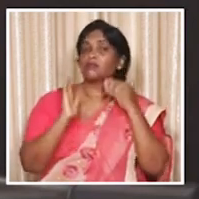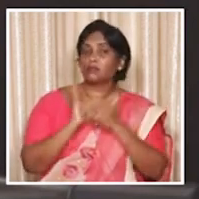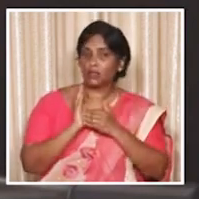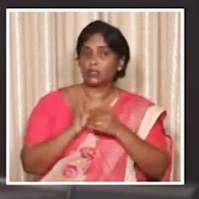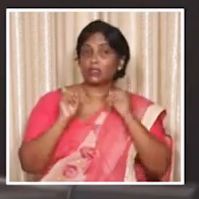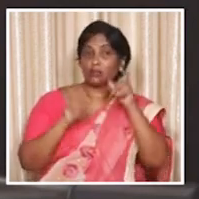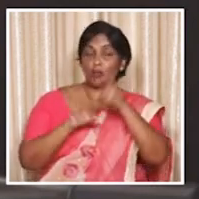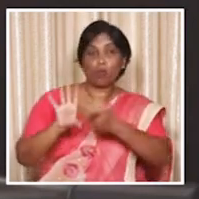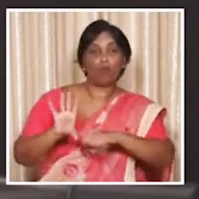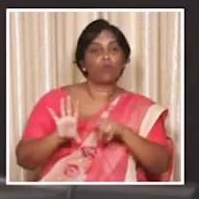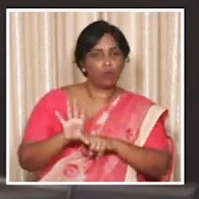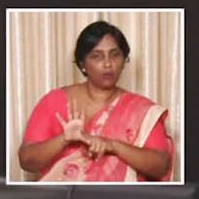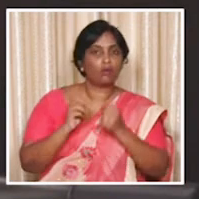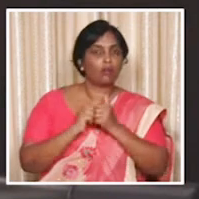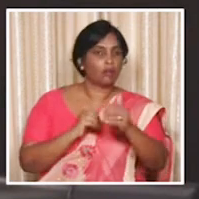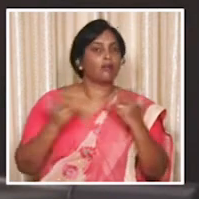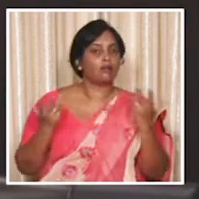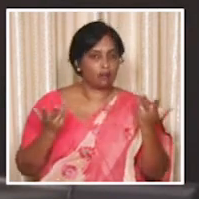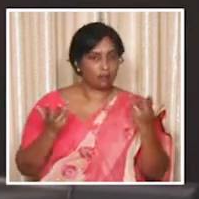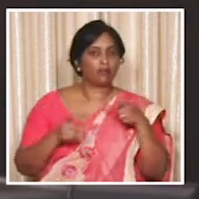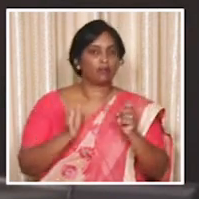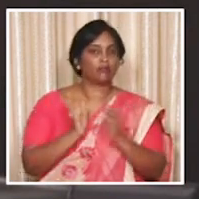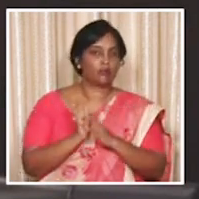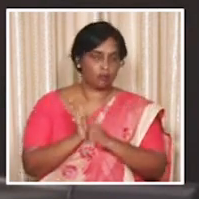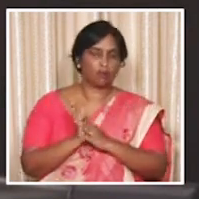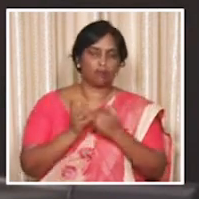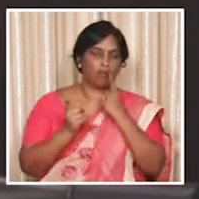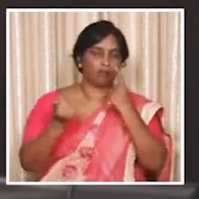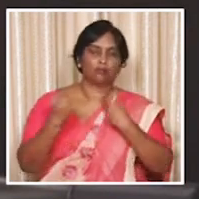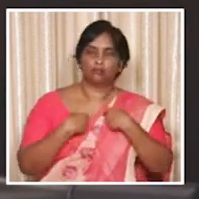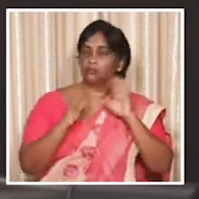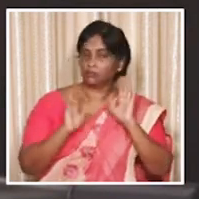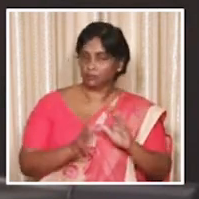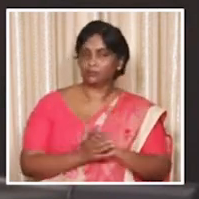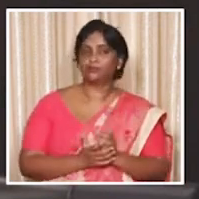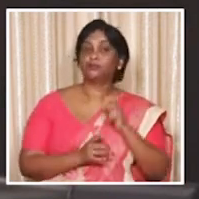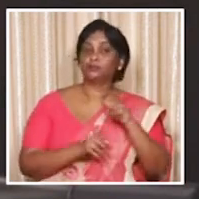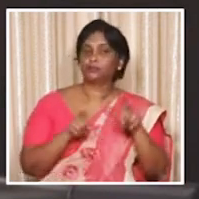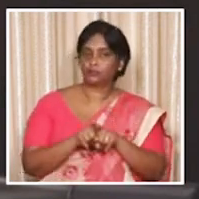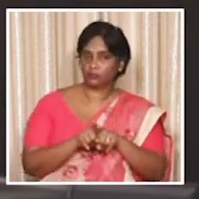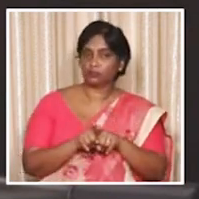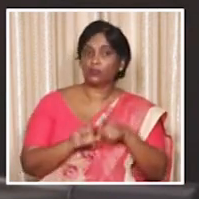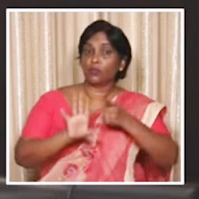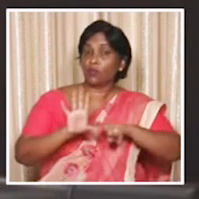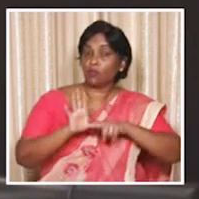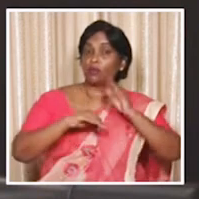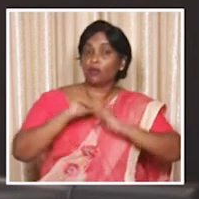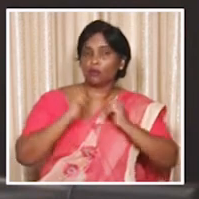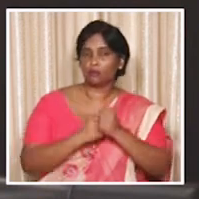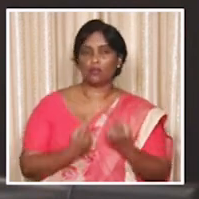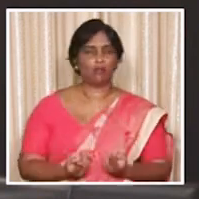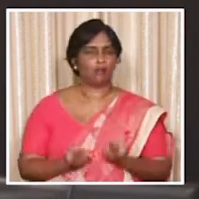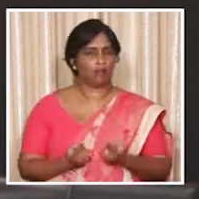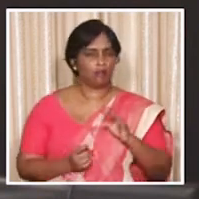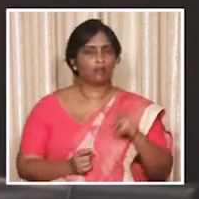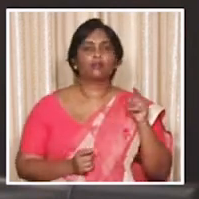මේ ක්‍රීඩකයන් පුහුණු කිරීම සිද්ධ වෙන්නේ නැහැ කියන එක මේ කමිටුව හමුවේ අදහස් ඉදිරිපත් වුණා. ඒ වගේම පුහුණු ක්‍රමවේදයේ අඩුපාඩු තියෙනවා